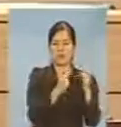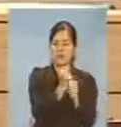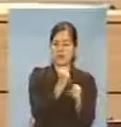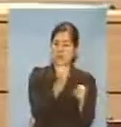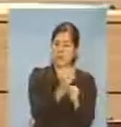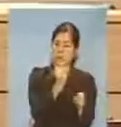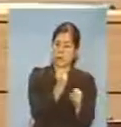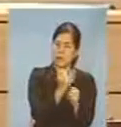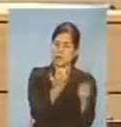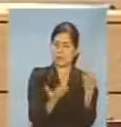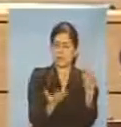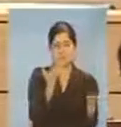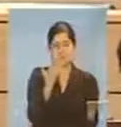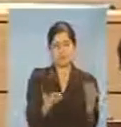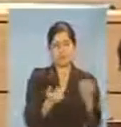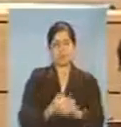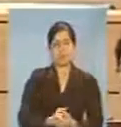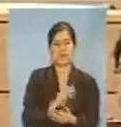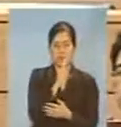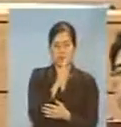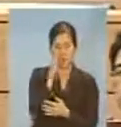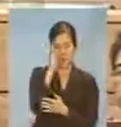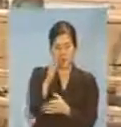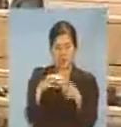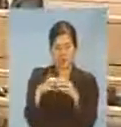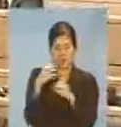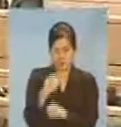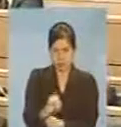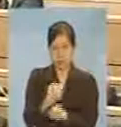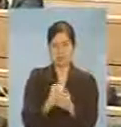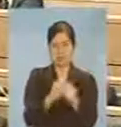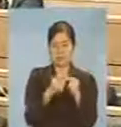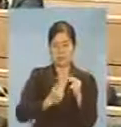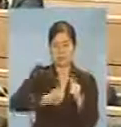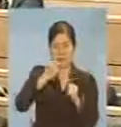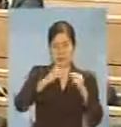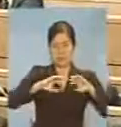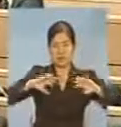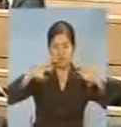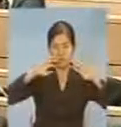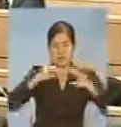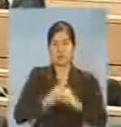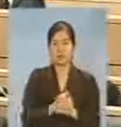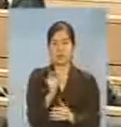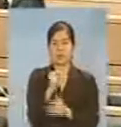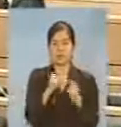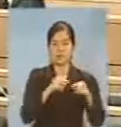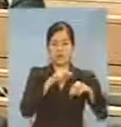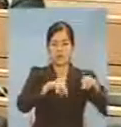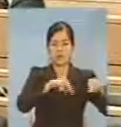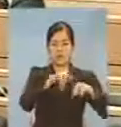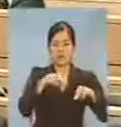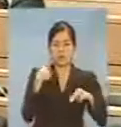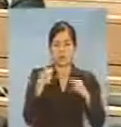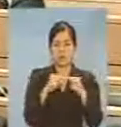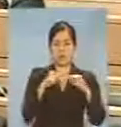ท่านประธานครับผมไม่พูดเล่นนะสมัยหน้าถ้าพรรคประชาธิปัตย์เป็นแล้วพรรคประชาธิปัตย์เป็นรัฐบาลเข้าไปตรวจงานเดี๋ยวม